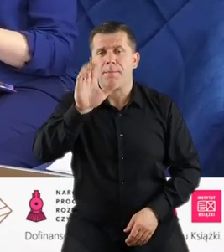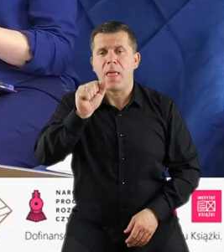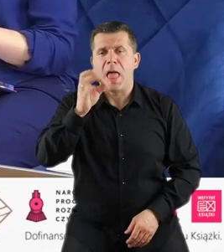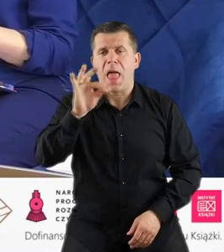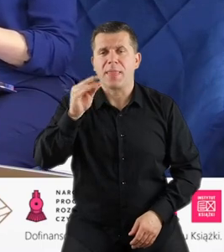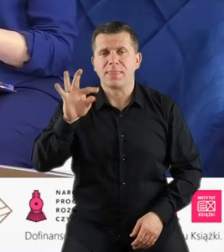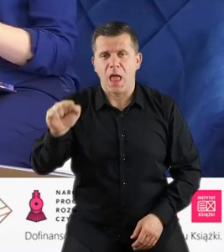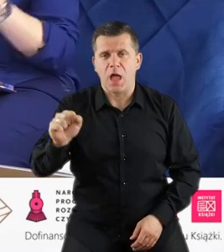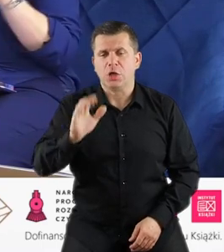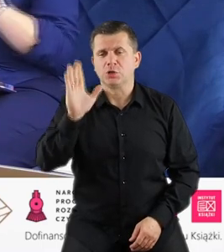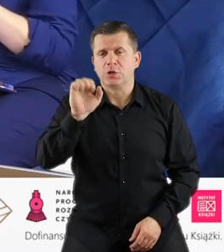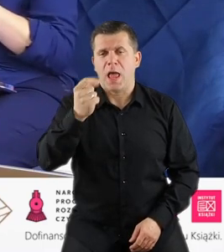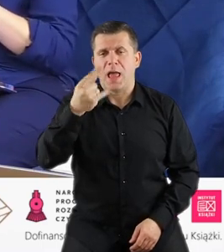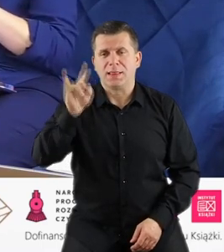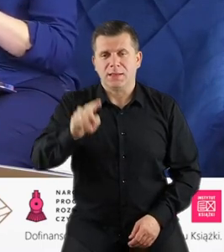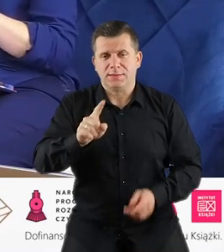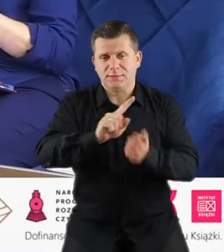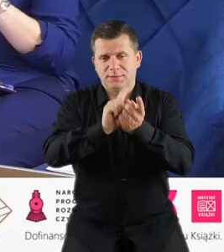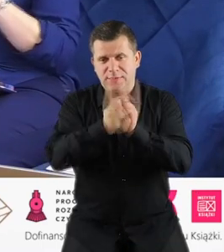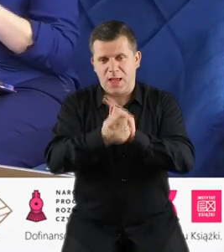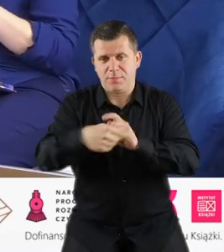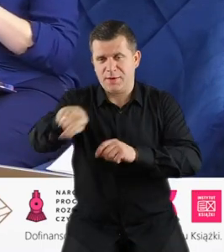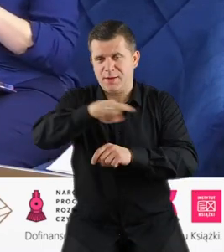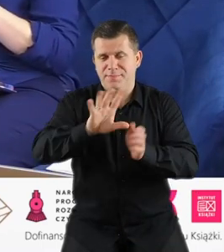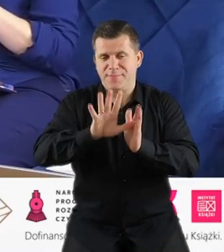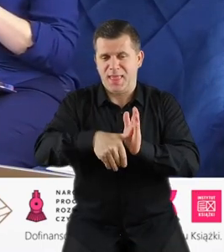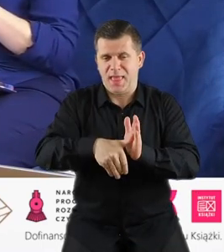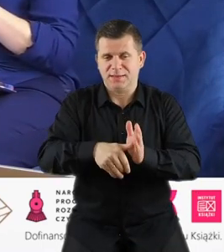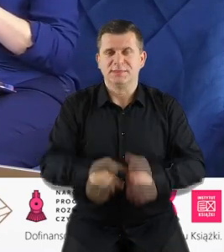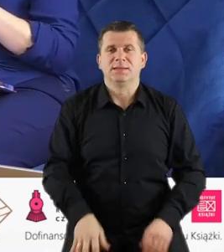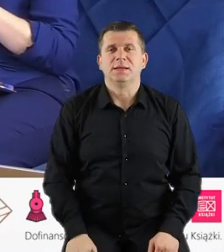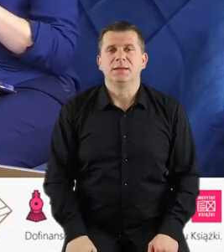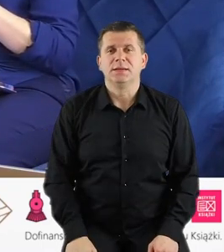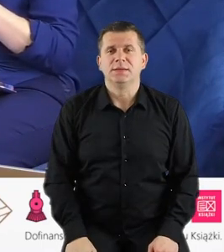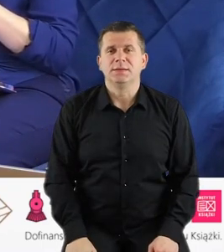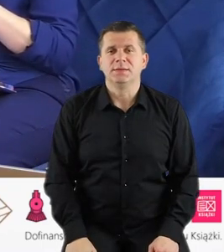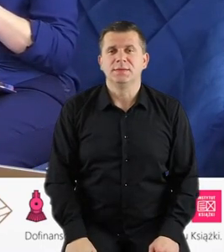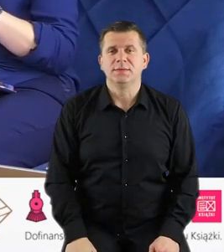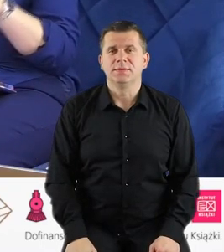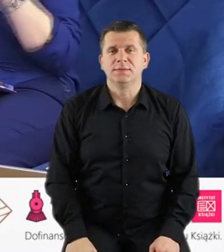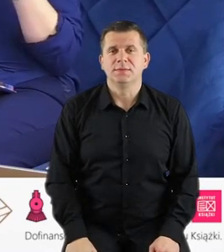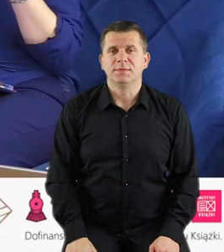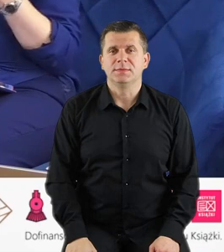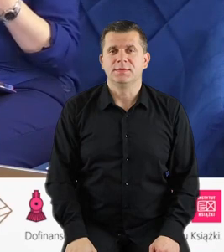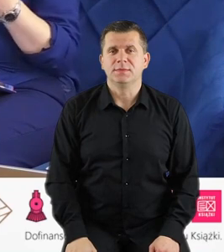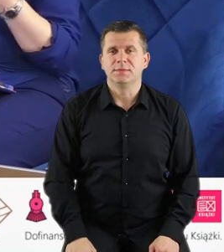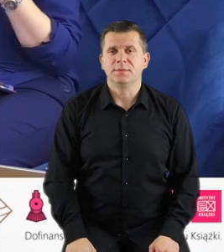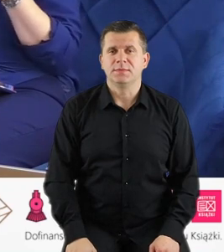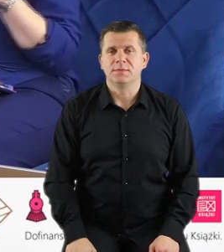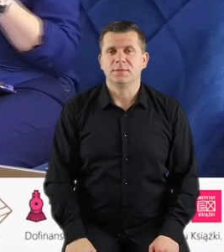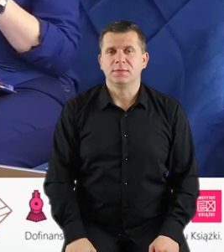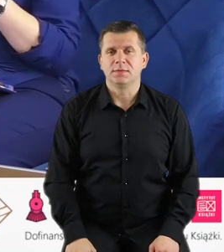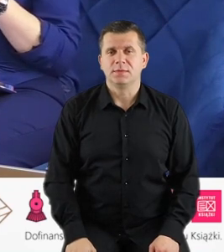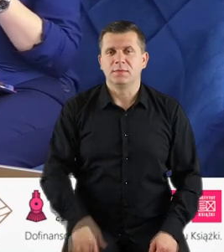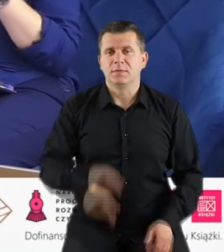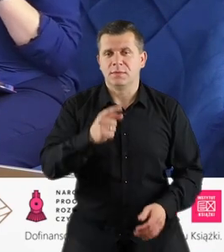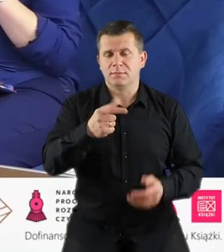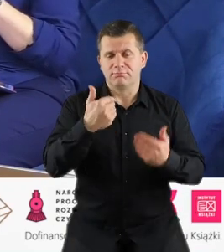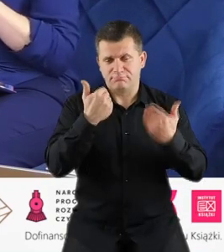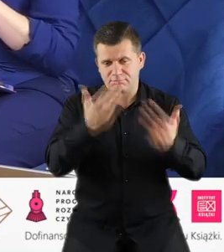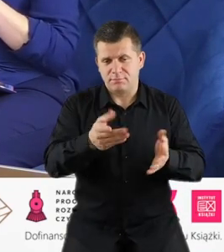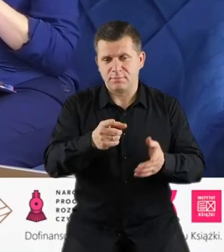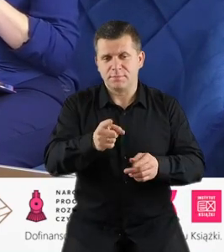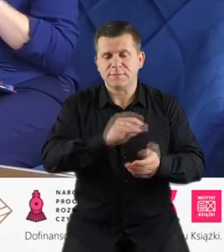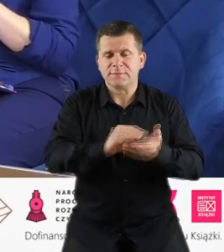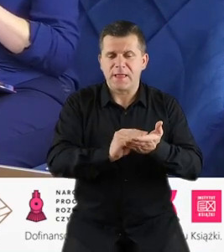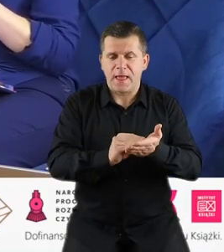Szady, tak? Tak jest. I zamieniłyście się miastami, tak. I po prostu dostałyście wikt i opierunek w